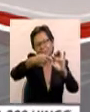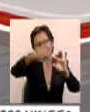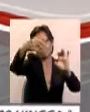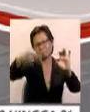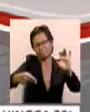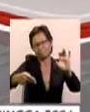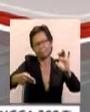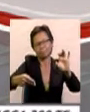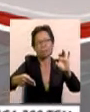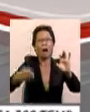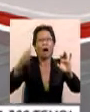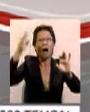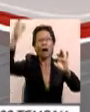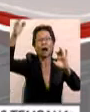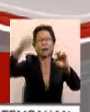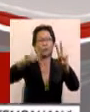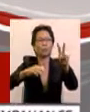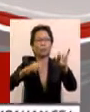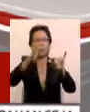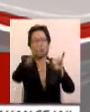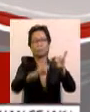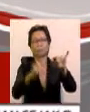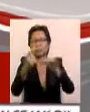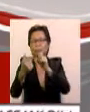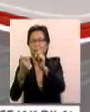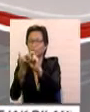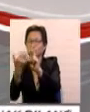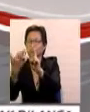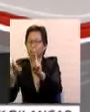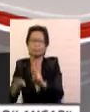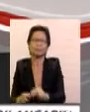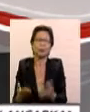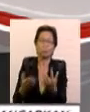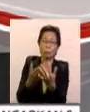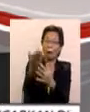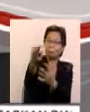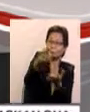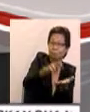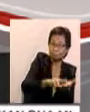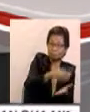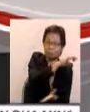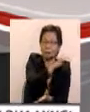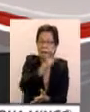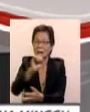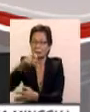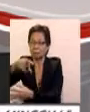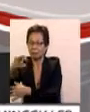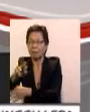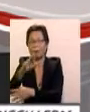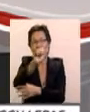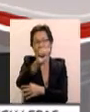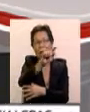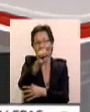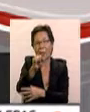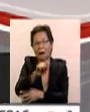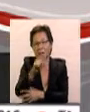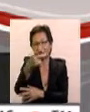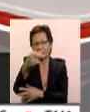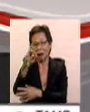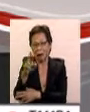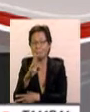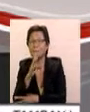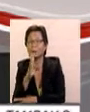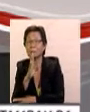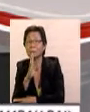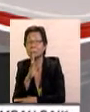itu yang bakal diadakan 26 Januari 2019. Menerusi satu kenyataan, pengerusi SPR Azhar Azizan Harun